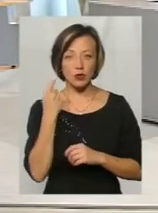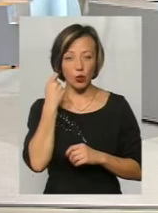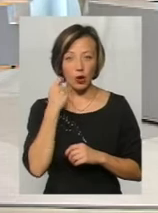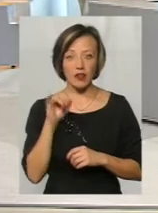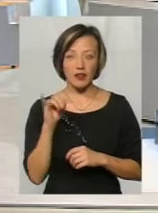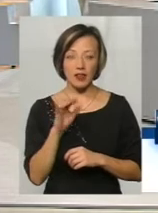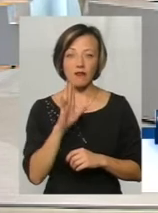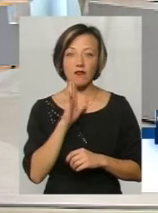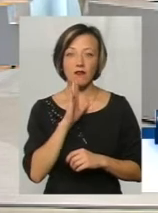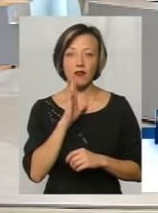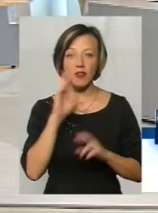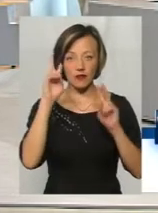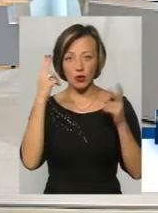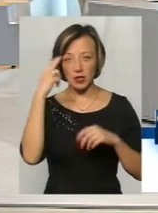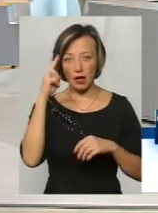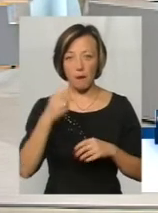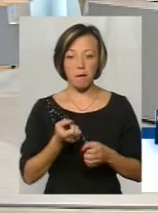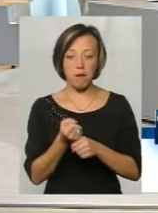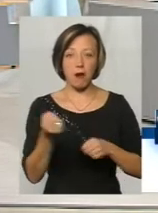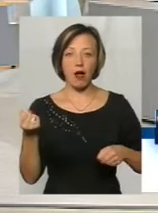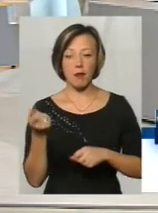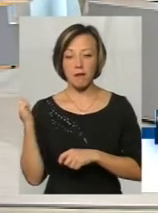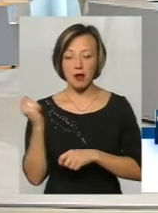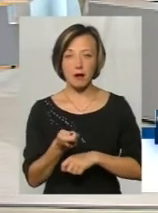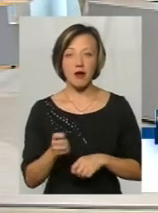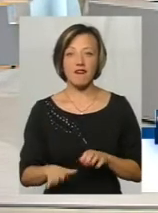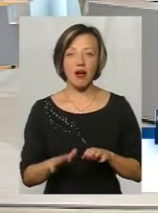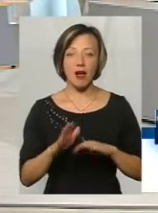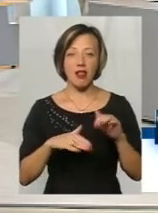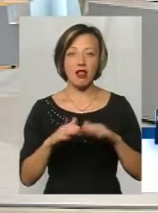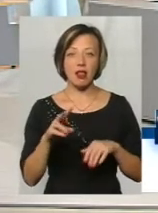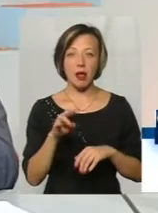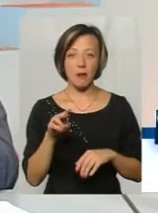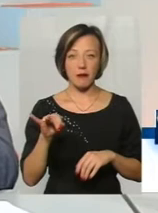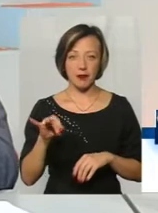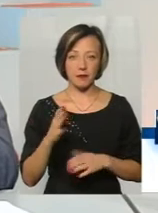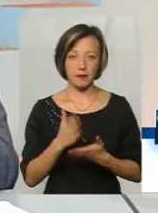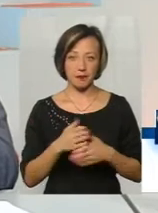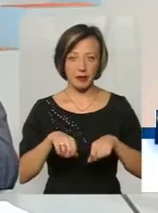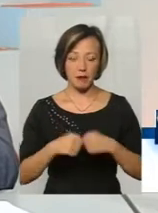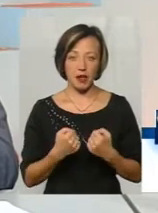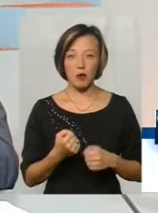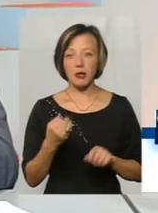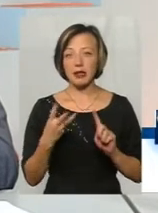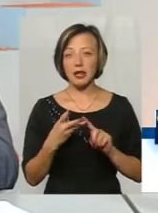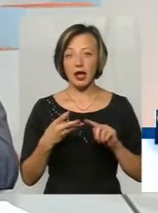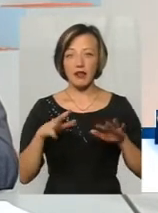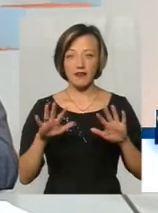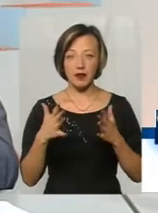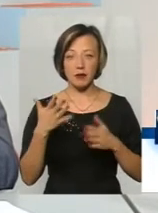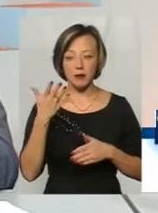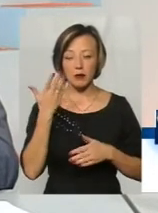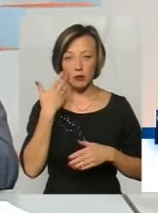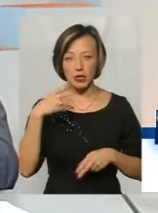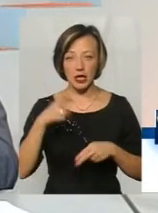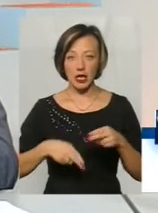як вона сказала, невідомий дядя палкою перебив її лапи. Має перелом стегнової кістки. І третій випадок під кінець